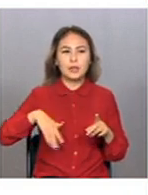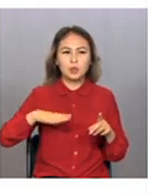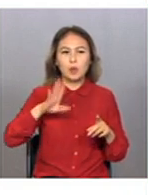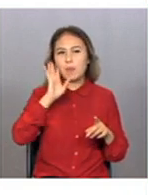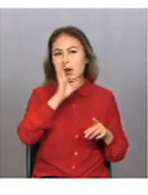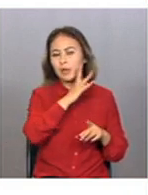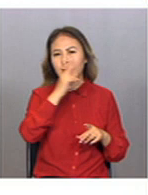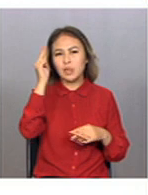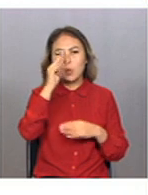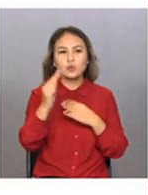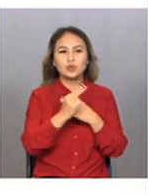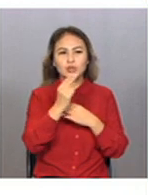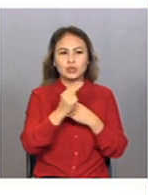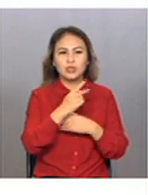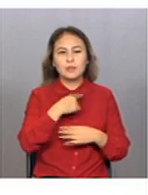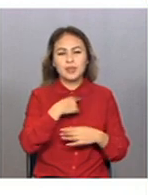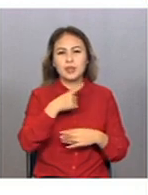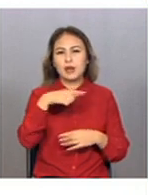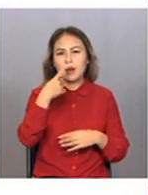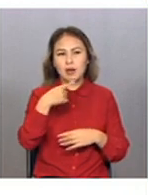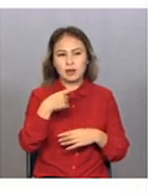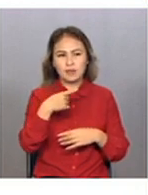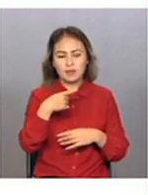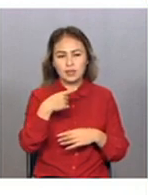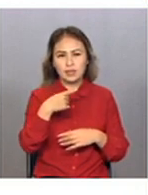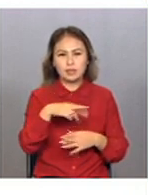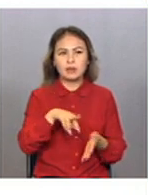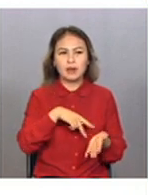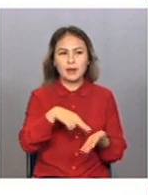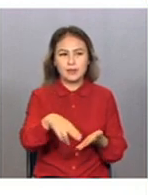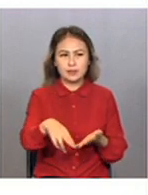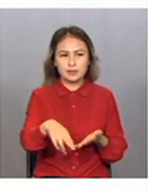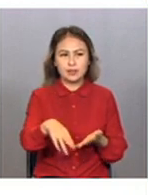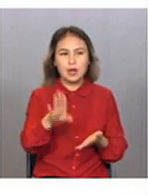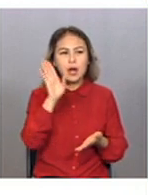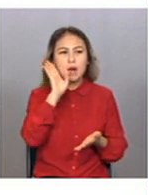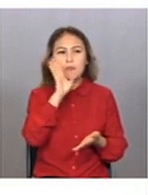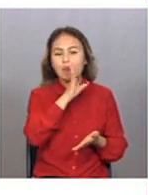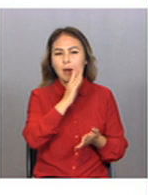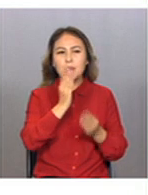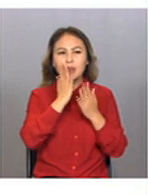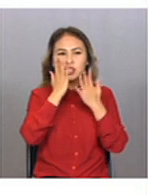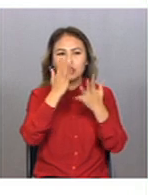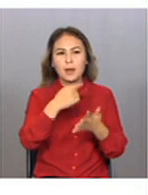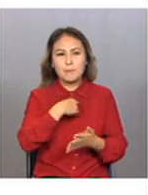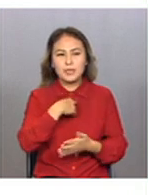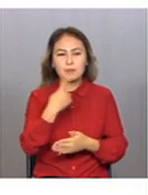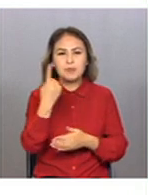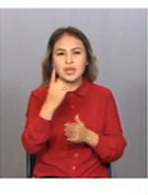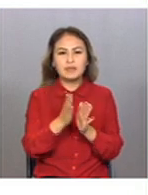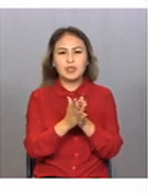А потом мама научила меня говорить, ходить. Мама прочитала